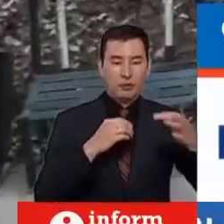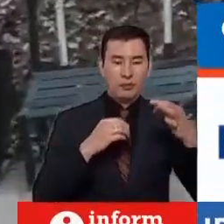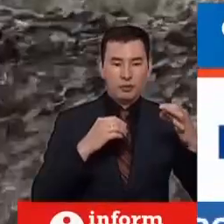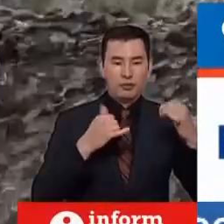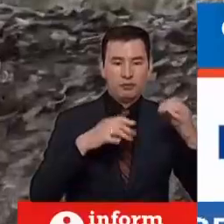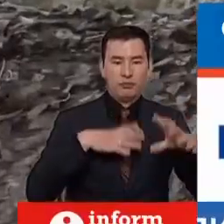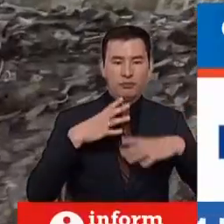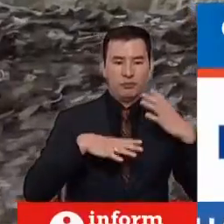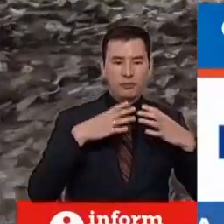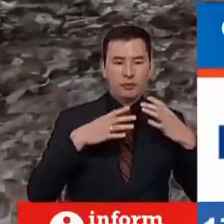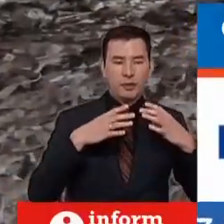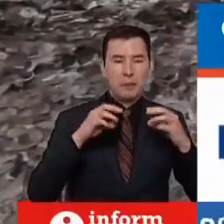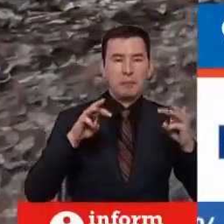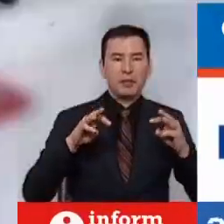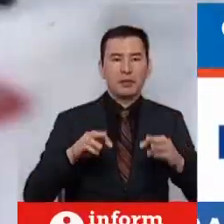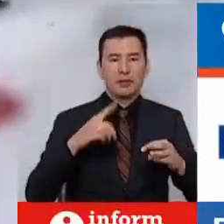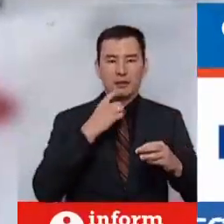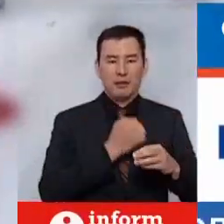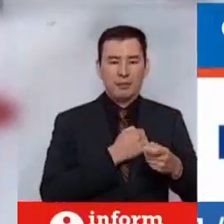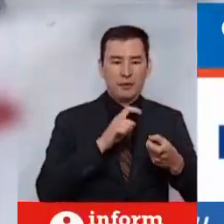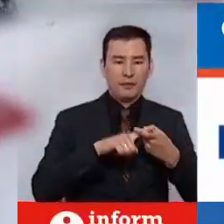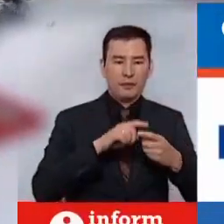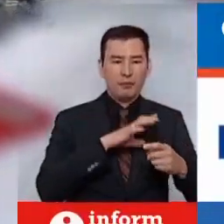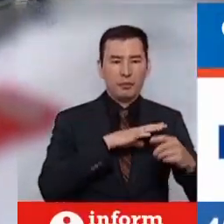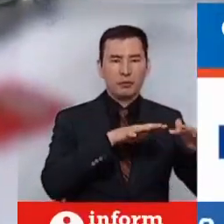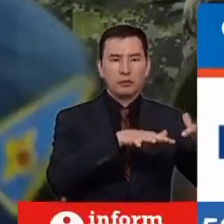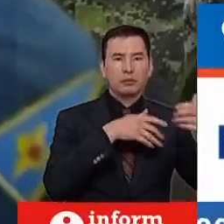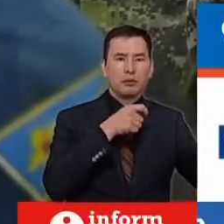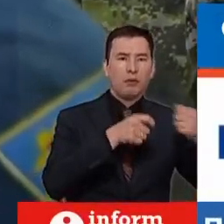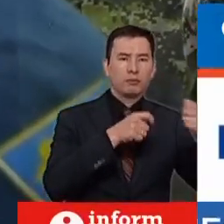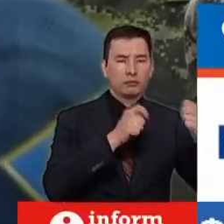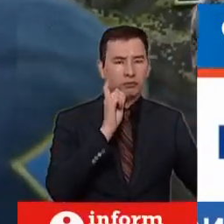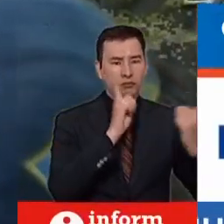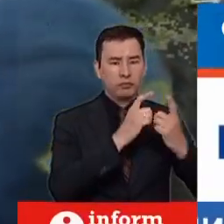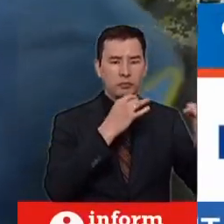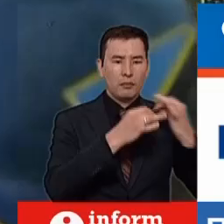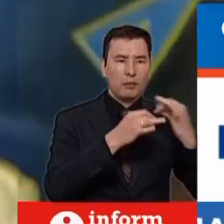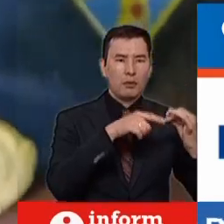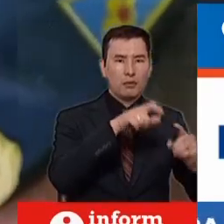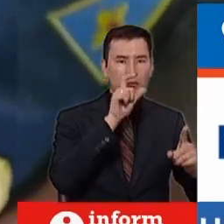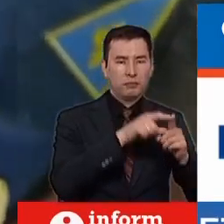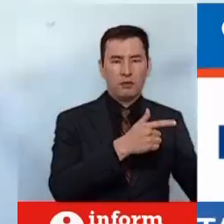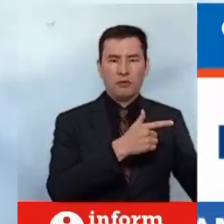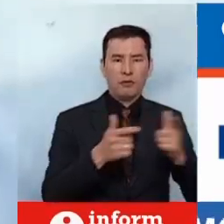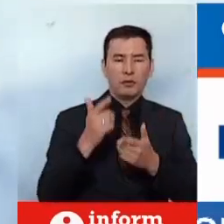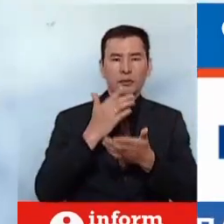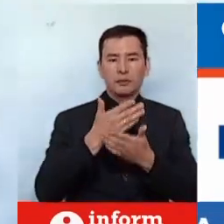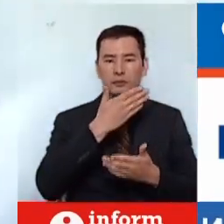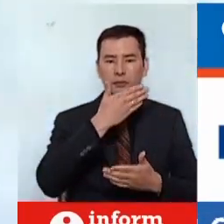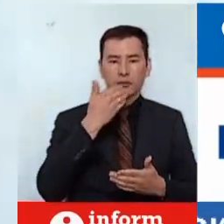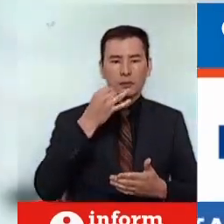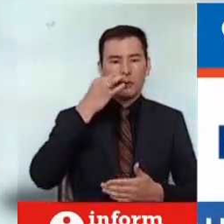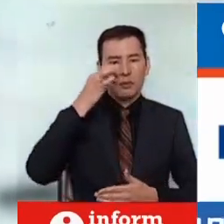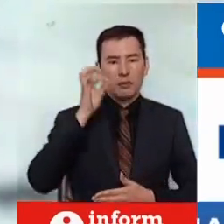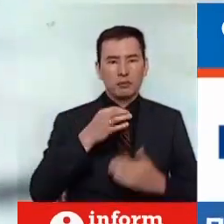учебно-методические сборы министр обороны обсудил с командным составом пути улучшения боеспособности акцент на преемственность и опыт